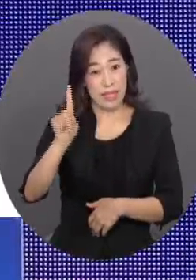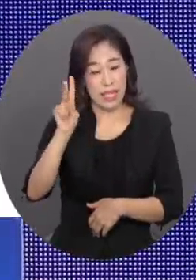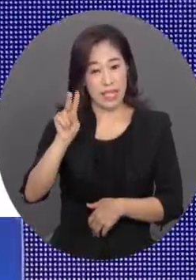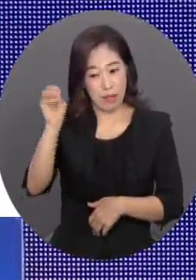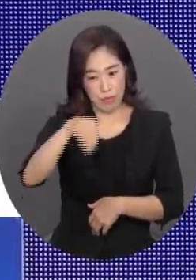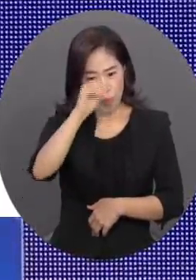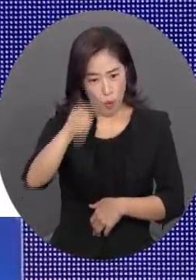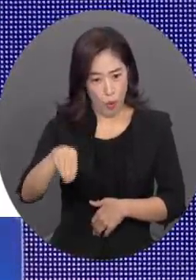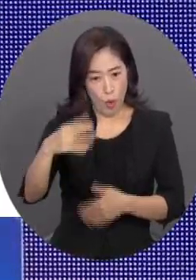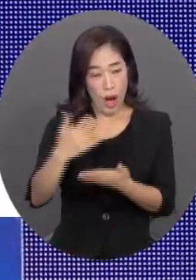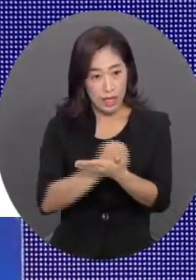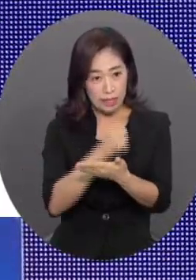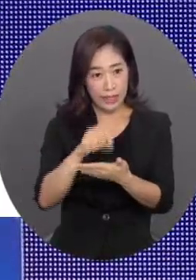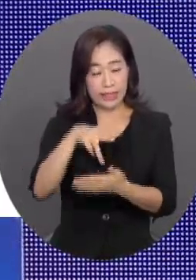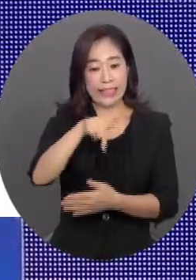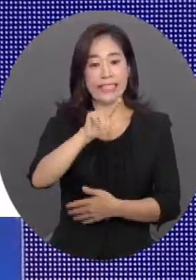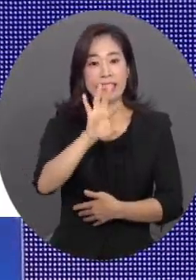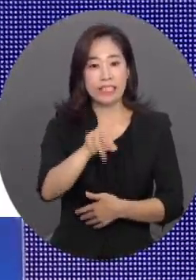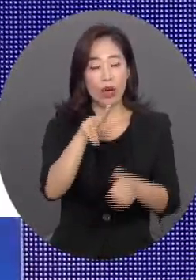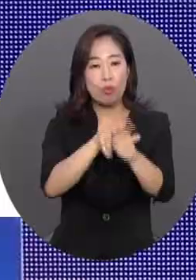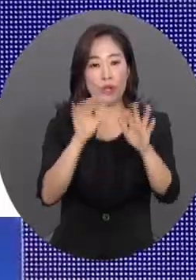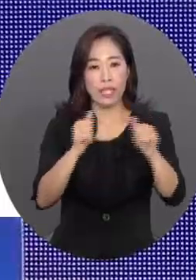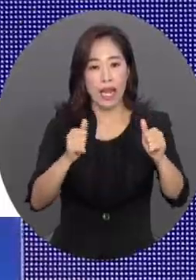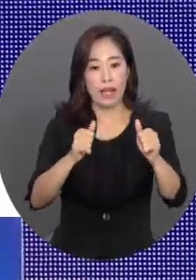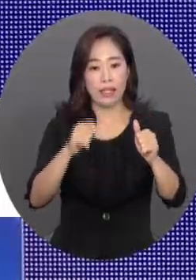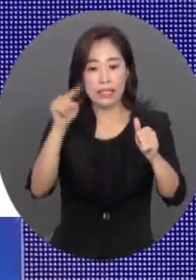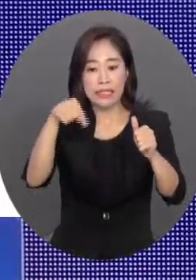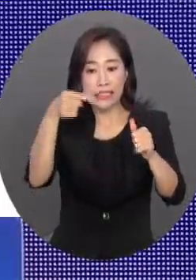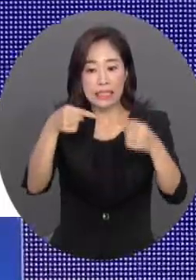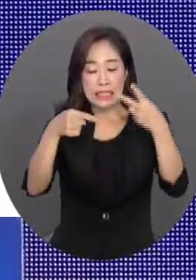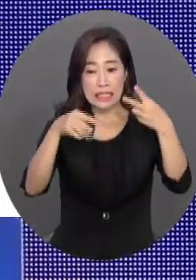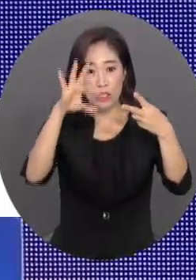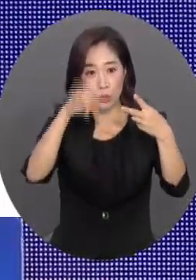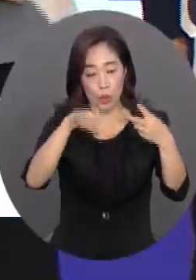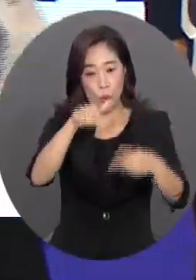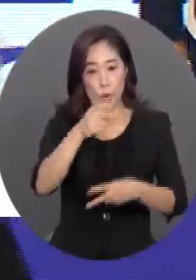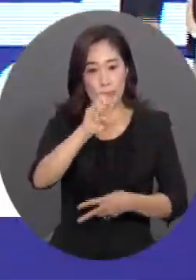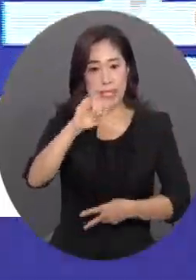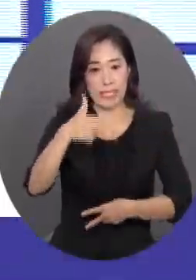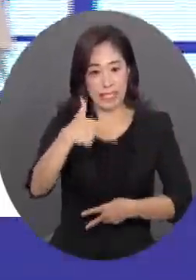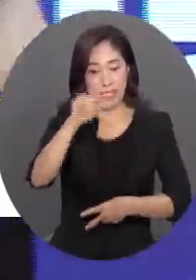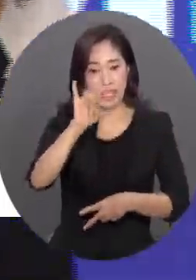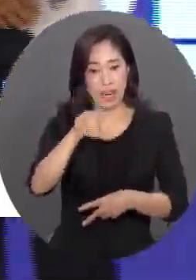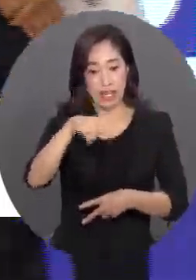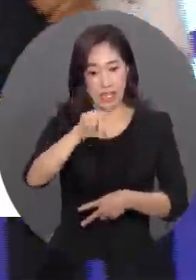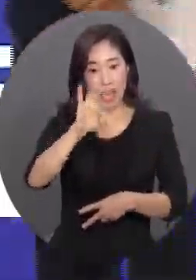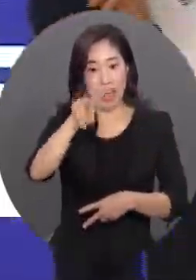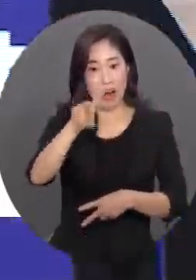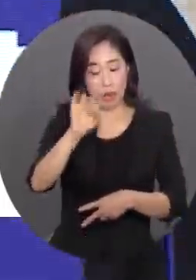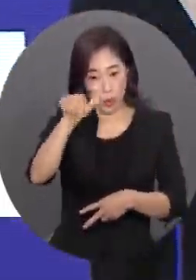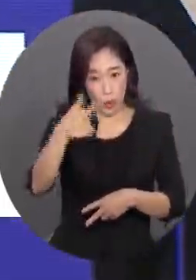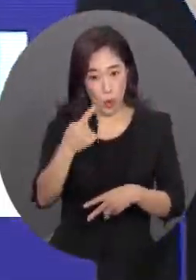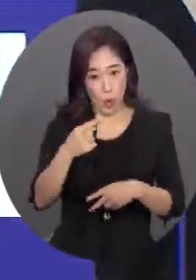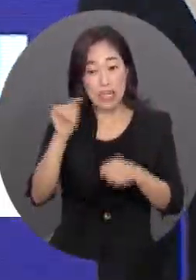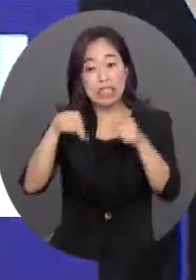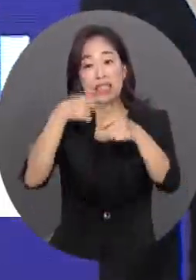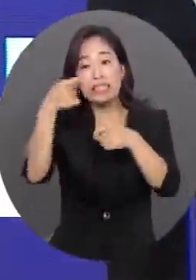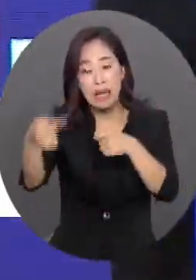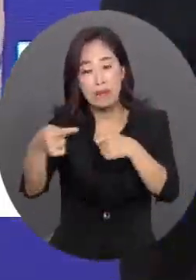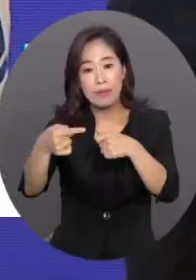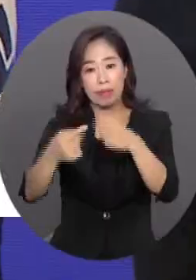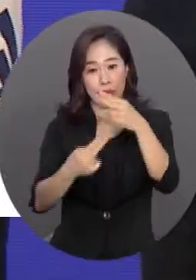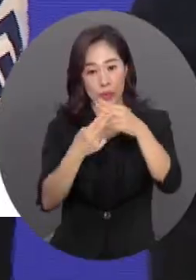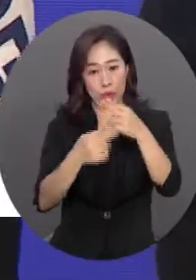득표율로 정청래 후보에 이어 2위를 차지했지만 고민정, 서영교, 장경태 후보 등에 밀리며